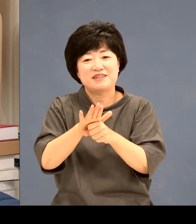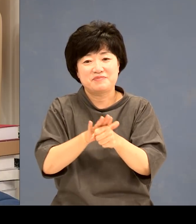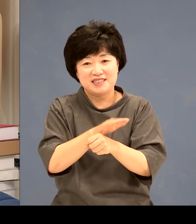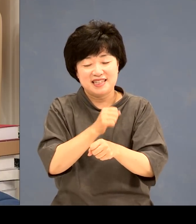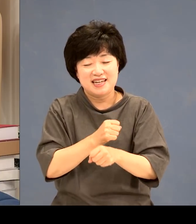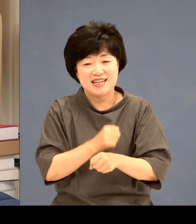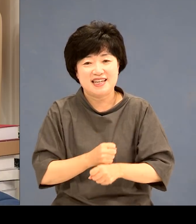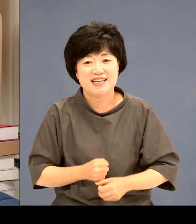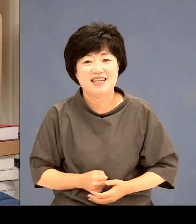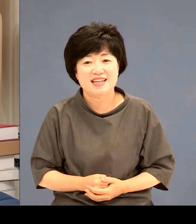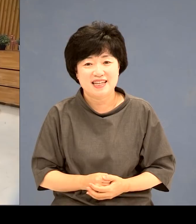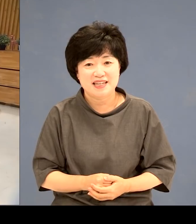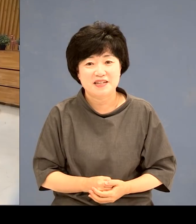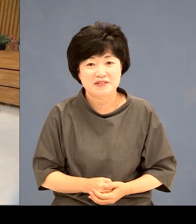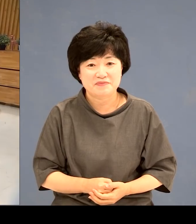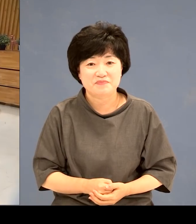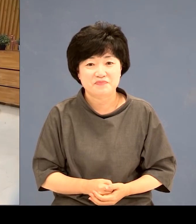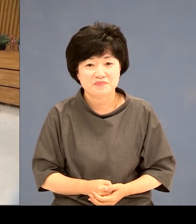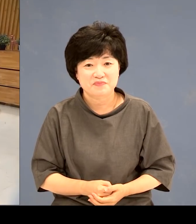사랑합니다.